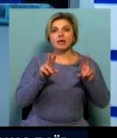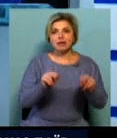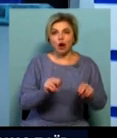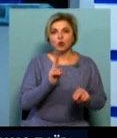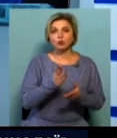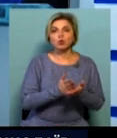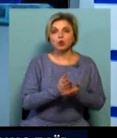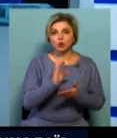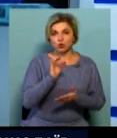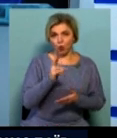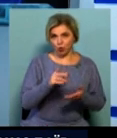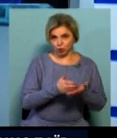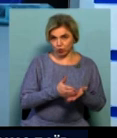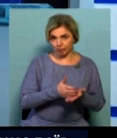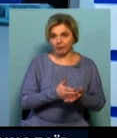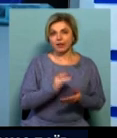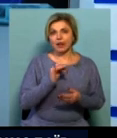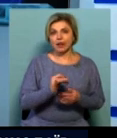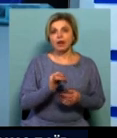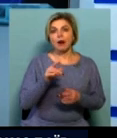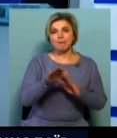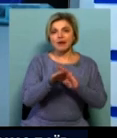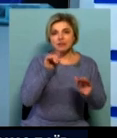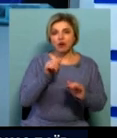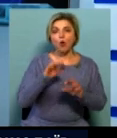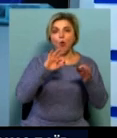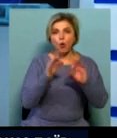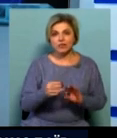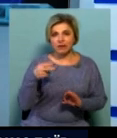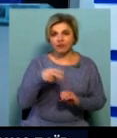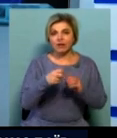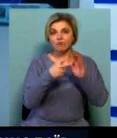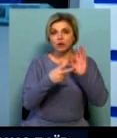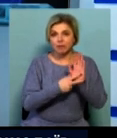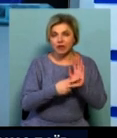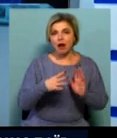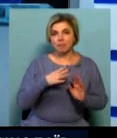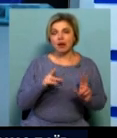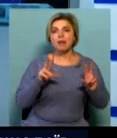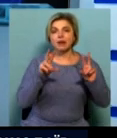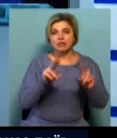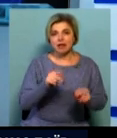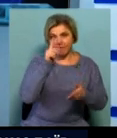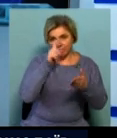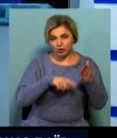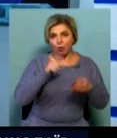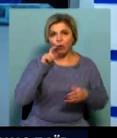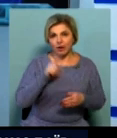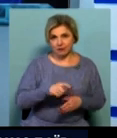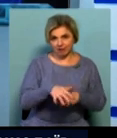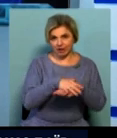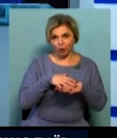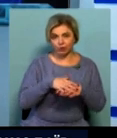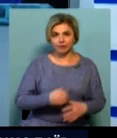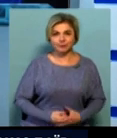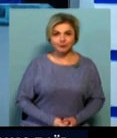служби. Близько 200 новобранців з числа призовників «Осінь-2018» присягнули на вірність українському народові. Про це далі у матеріалі